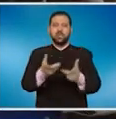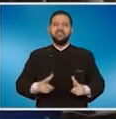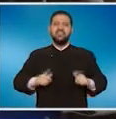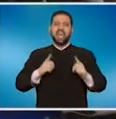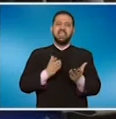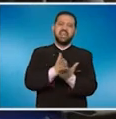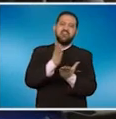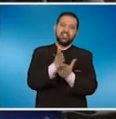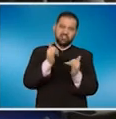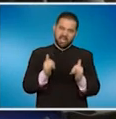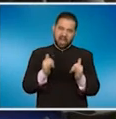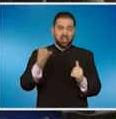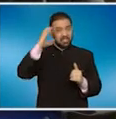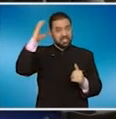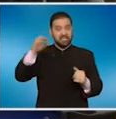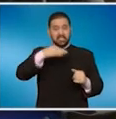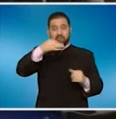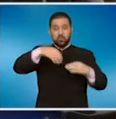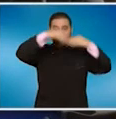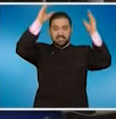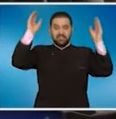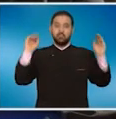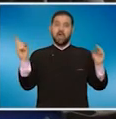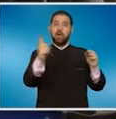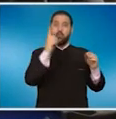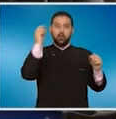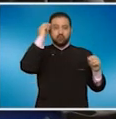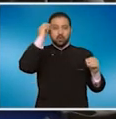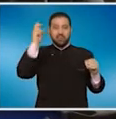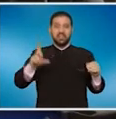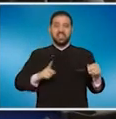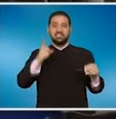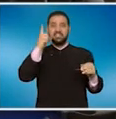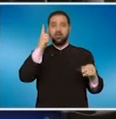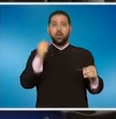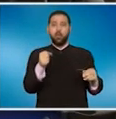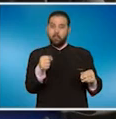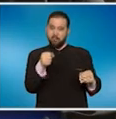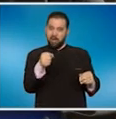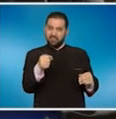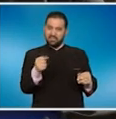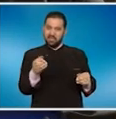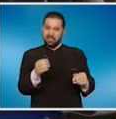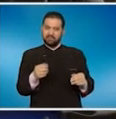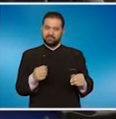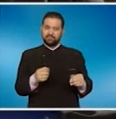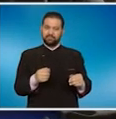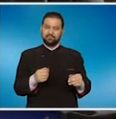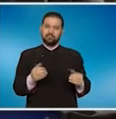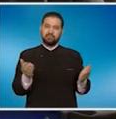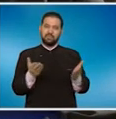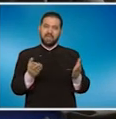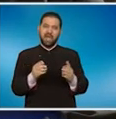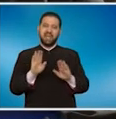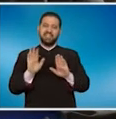spune Sfântul Apostol Pavel, este ca o pavăză în care orice lucrare celui rău, care te săgeată, este,